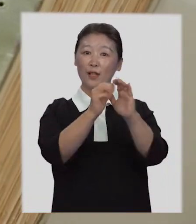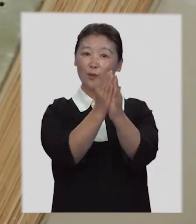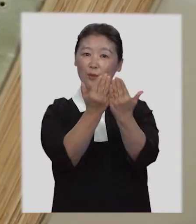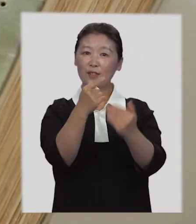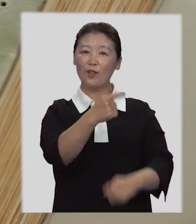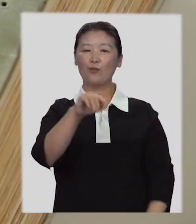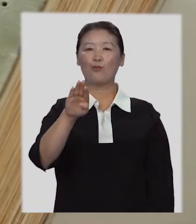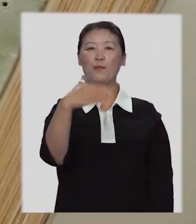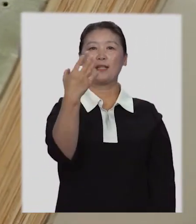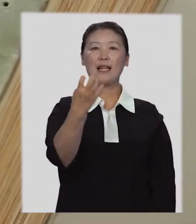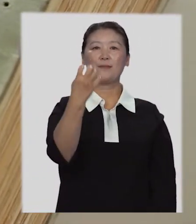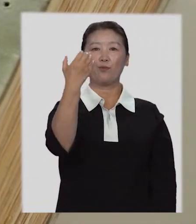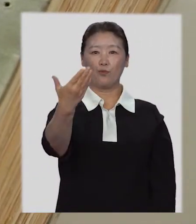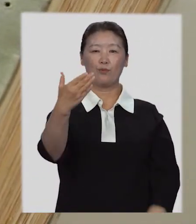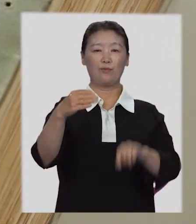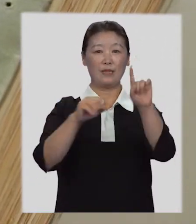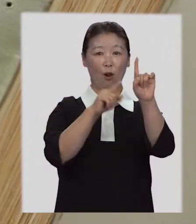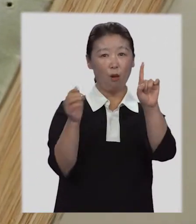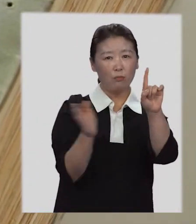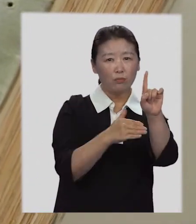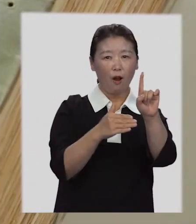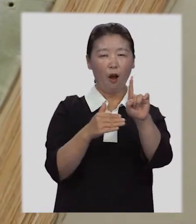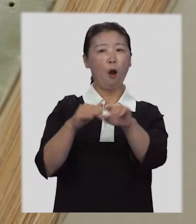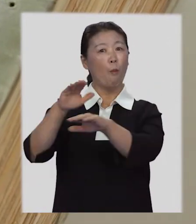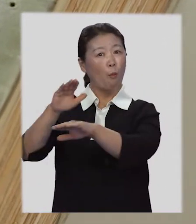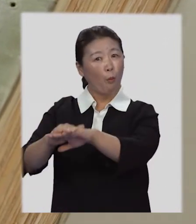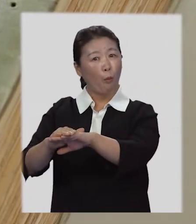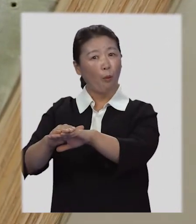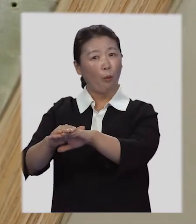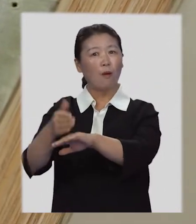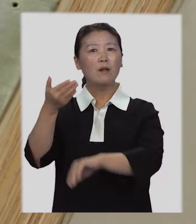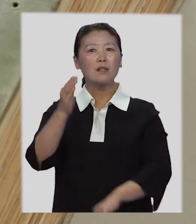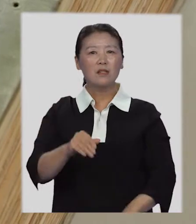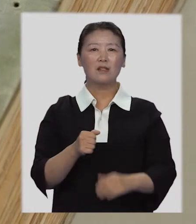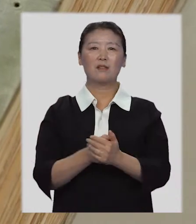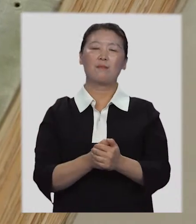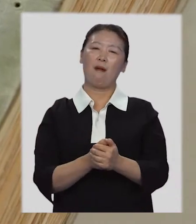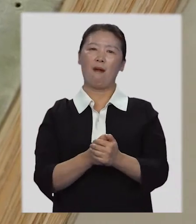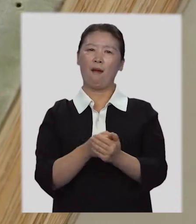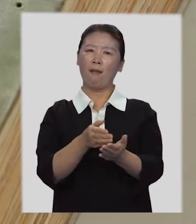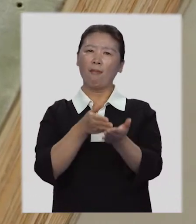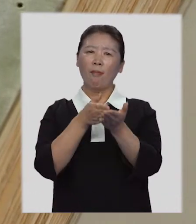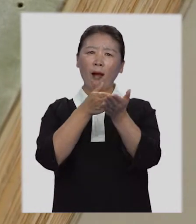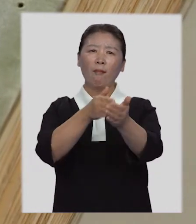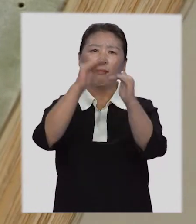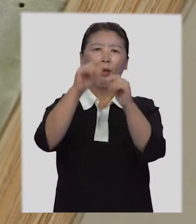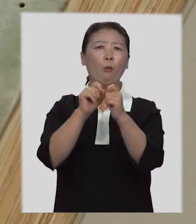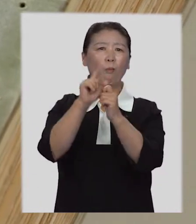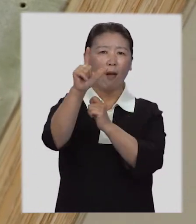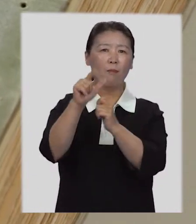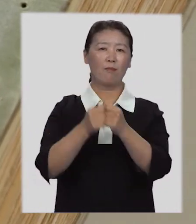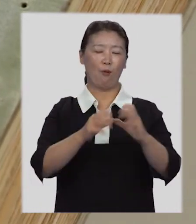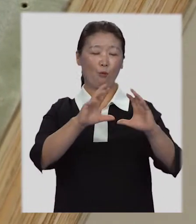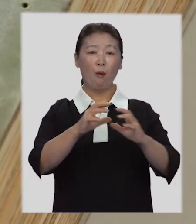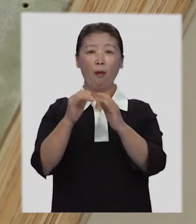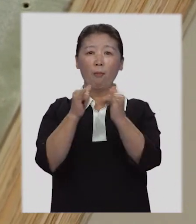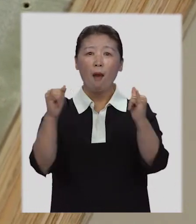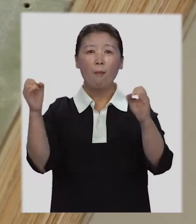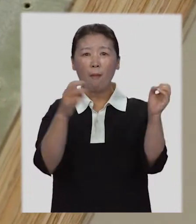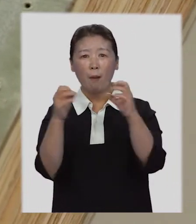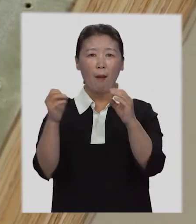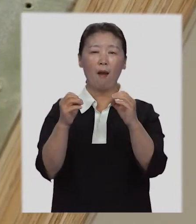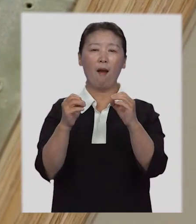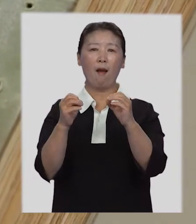국무회의록은 1949년 1월분부터 보존되었으나 상정된 안건 처리 대부분이며 국무위원별 발언